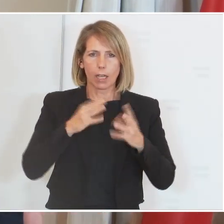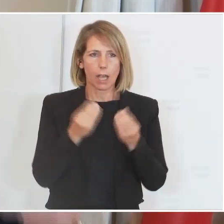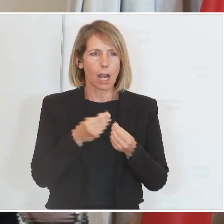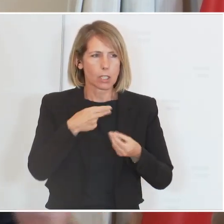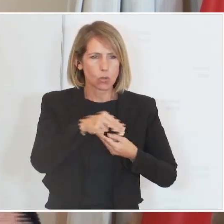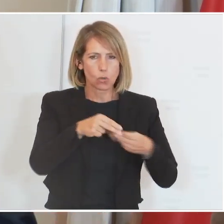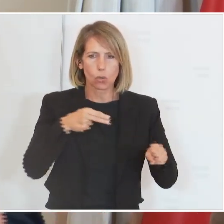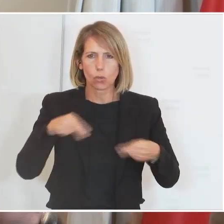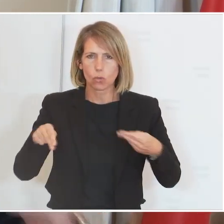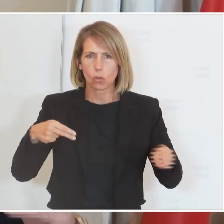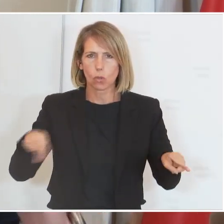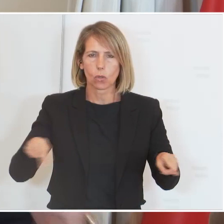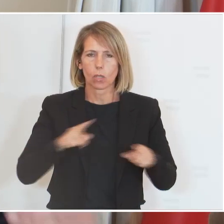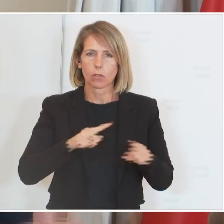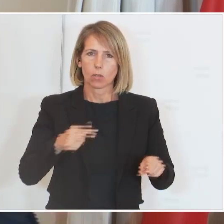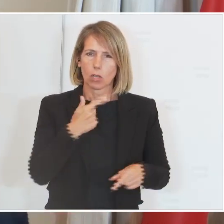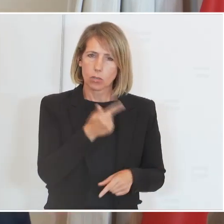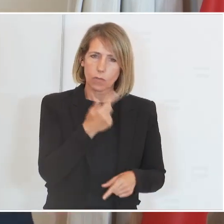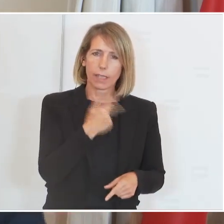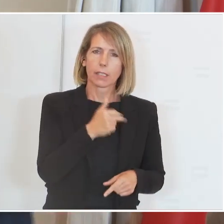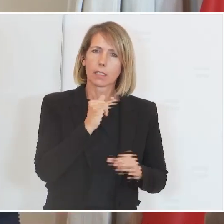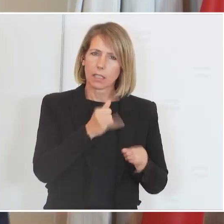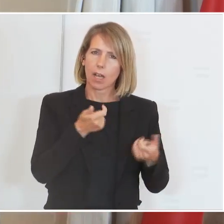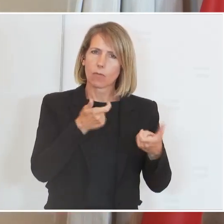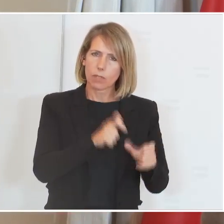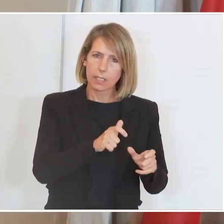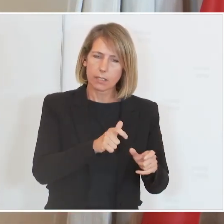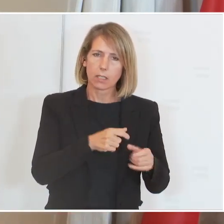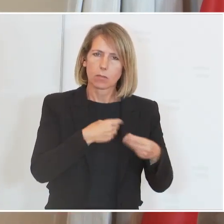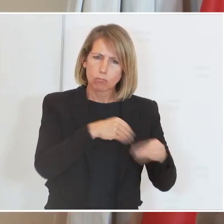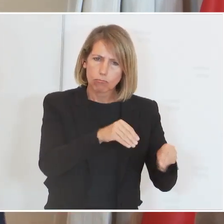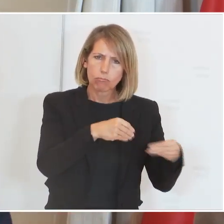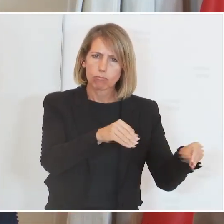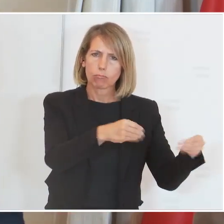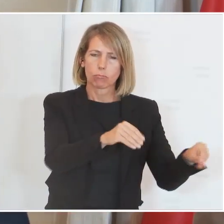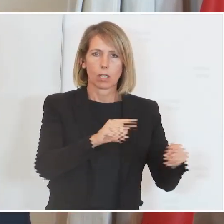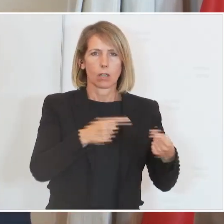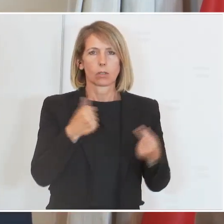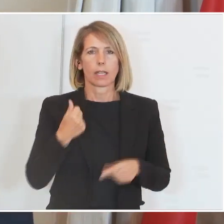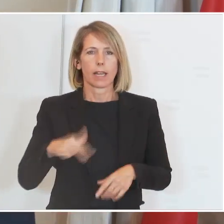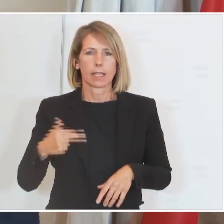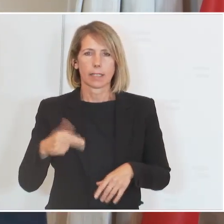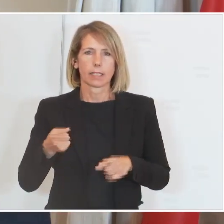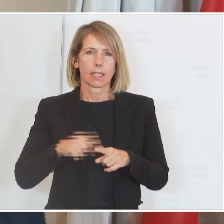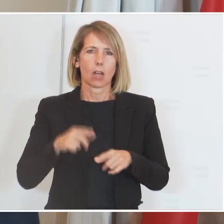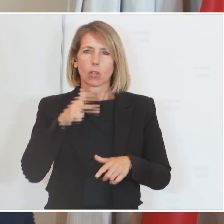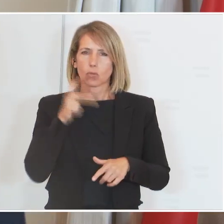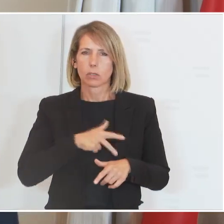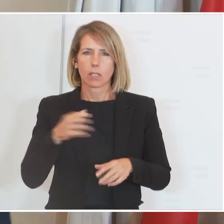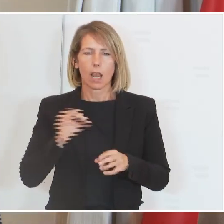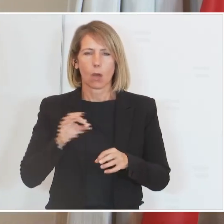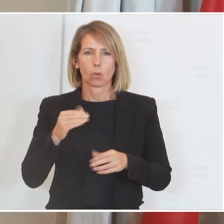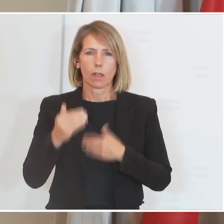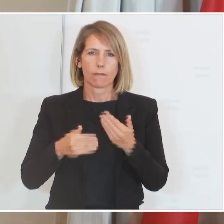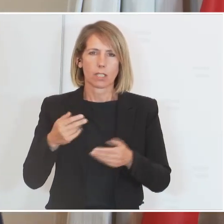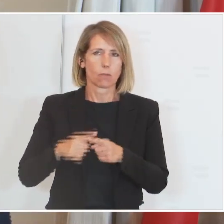zurückzugeben, sondern zwei Drittel starr den Menschen zurückzugeben und ein Drittel so flexibel, dass man tatsächlich auch noch sozialpolitisch oder wirtschaftspolitisch gestalten